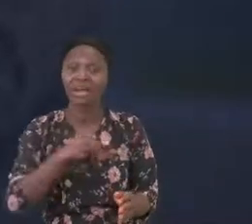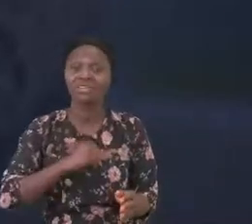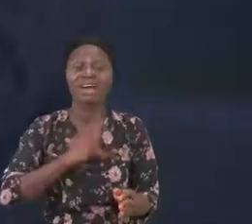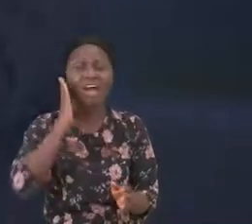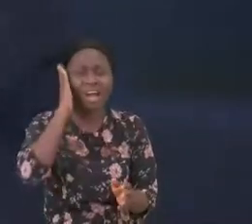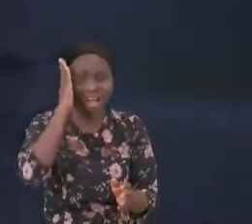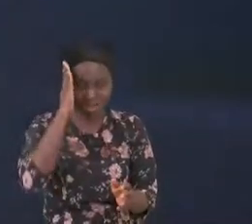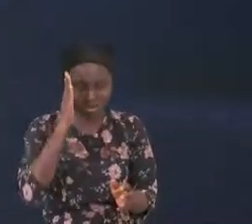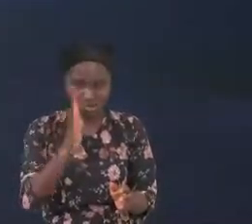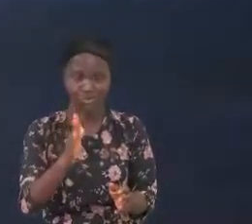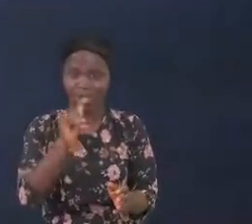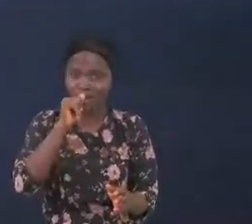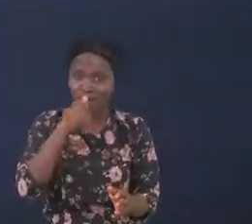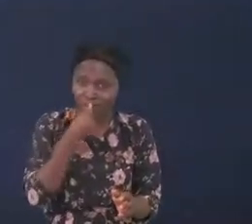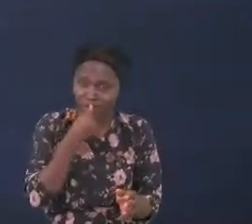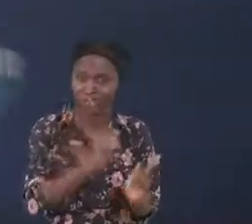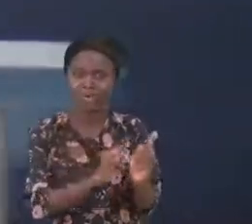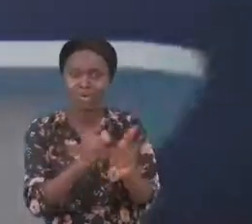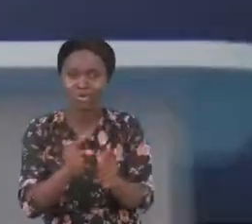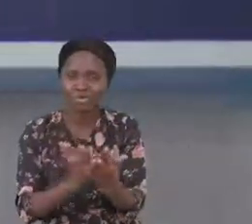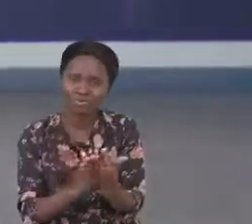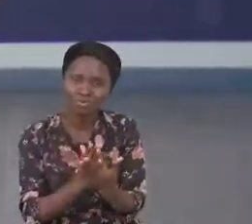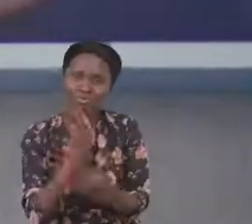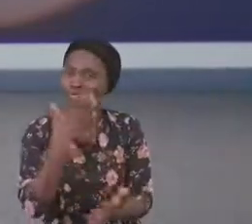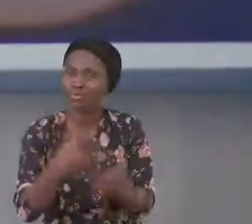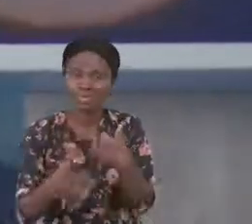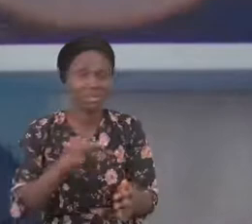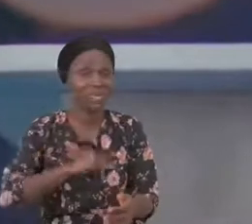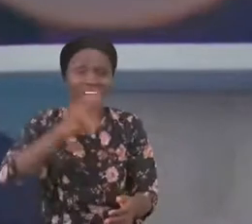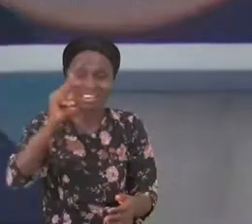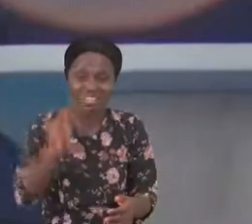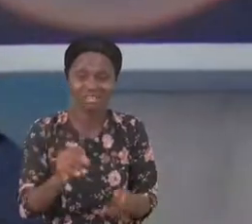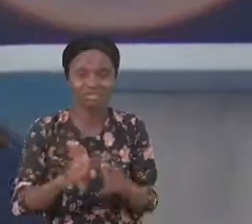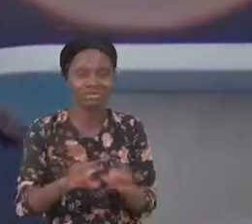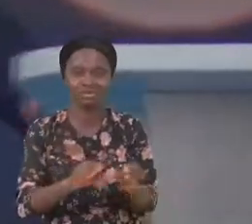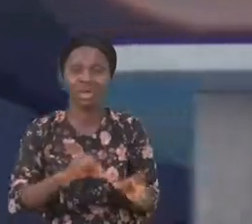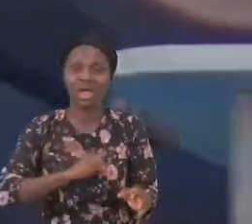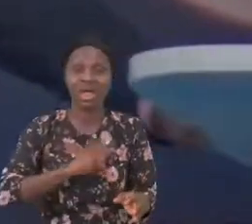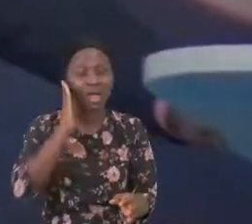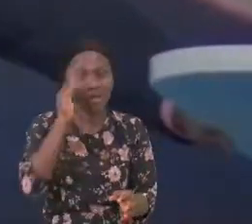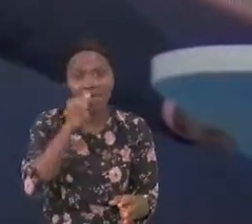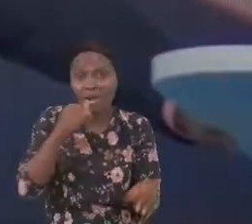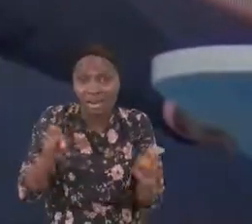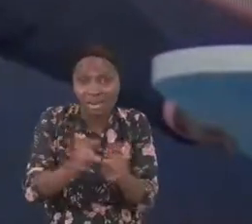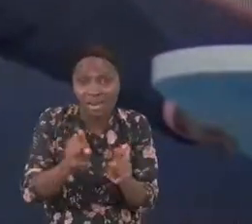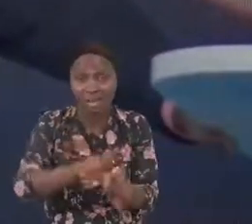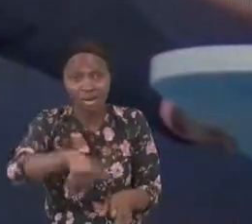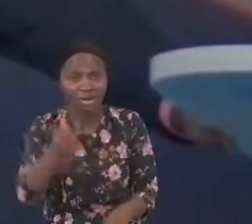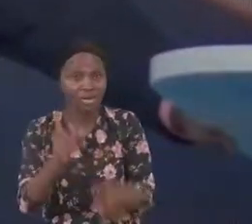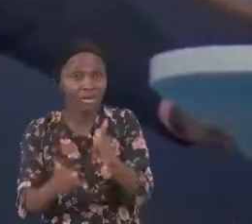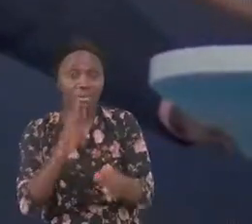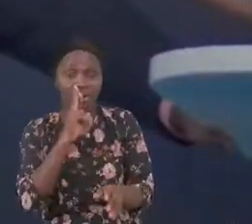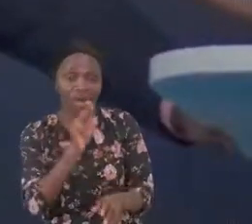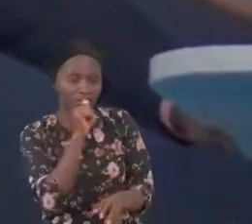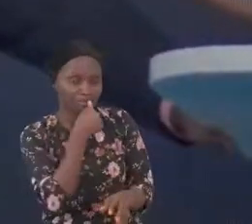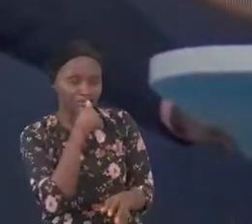tout ce qu'il faut endurer et tu persévères comme les autres ont persévéré. Tu